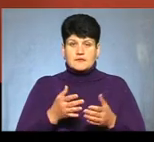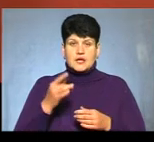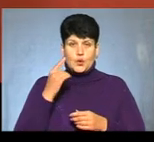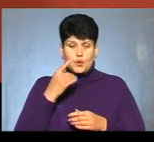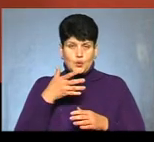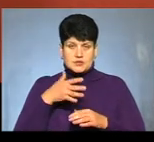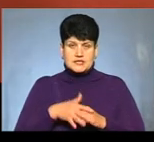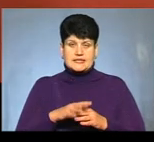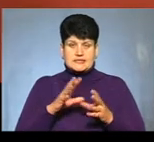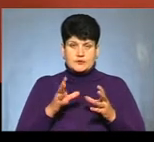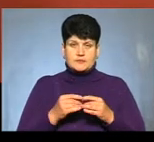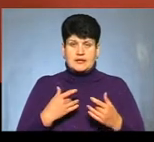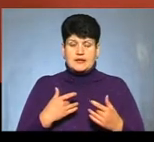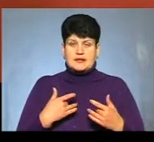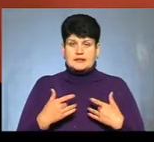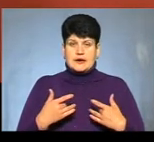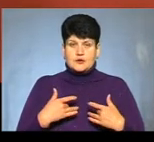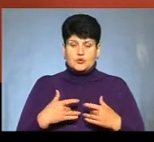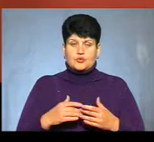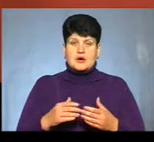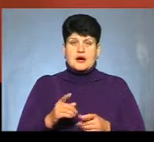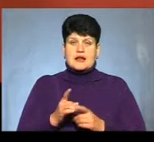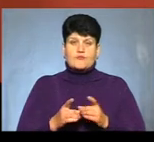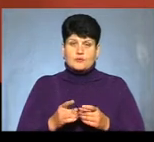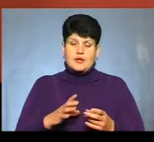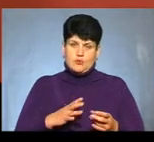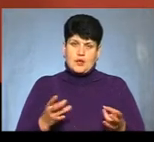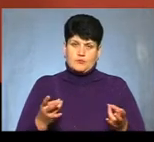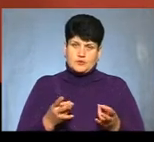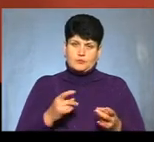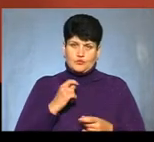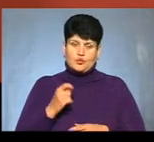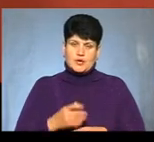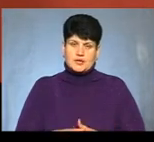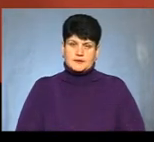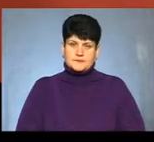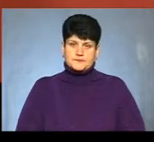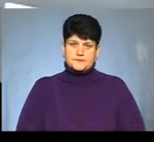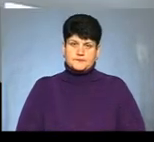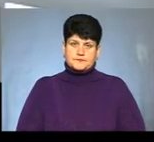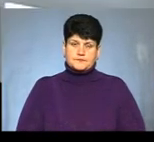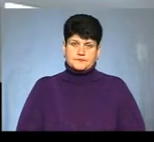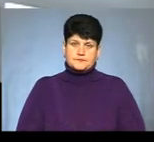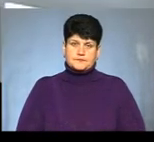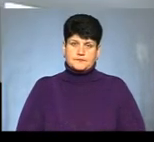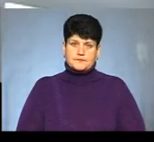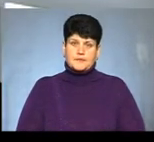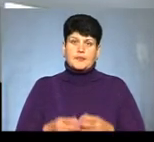Як ви оцінюєте загалом театральну реформу, яку вона має, чи вона була потрібною насамперед в Україні?